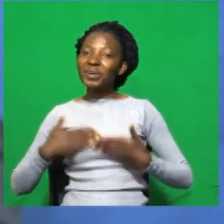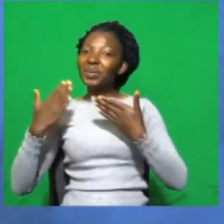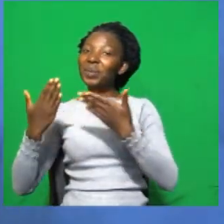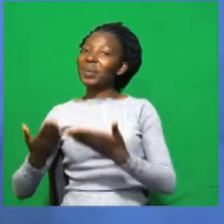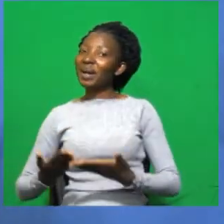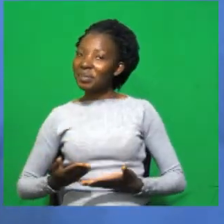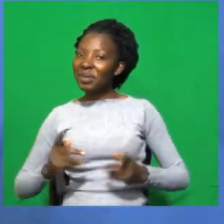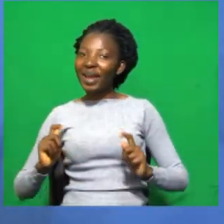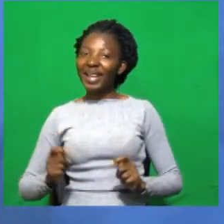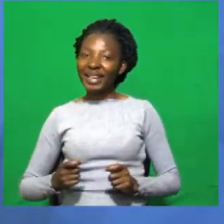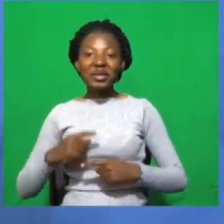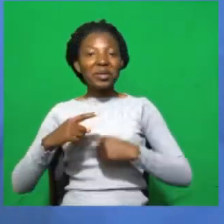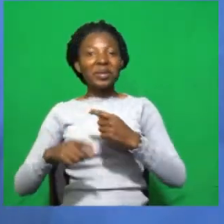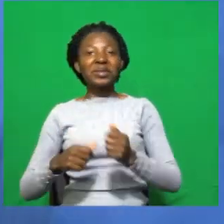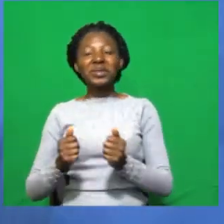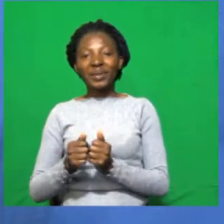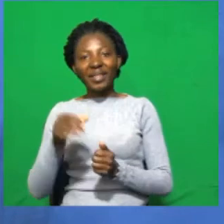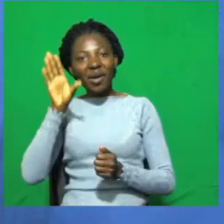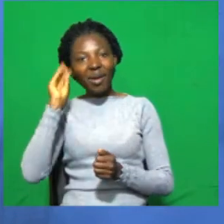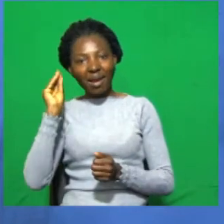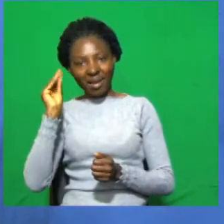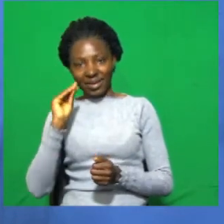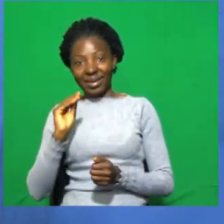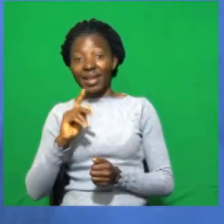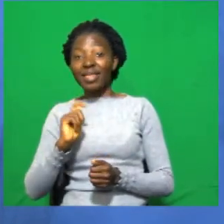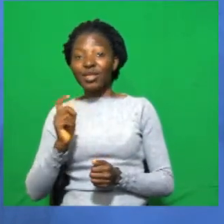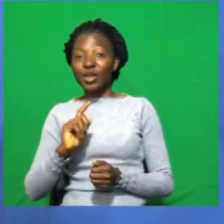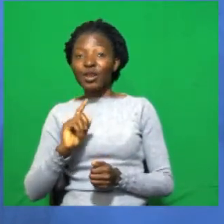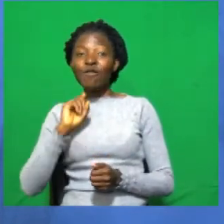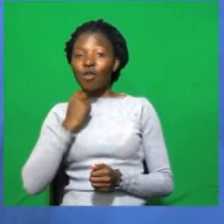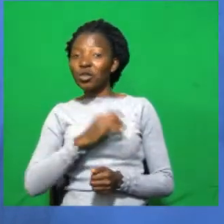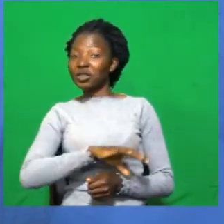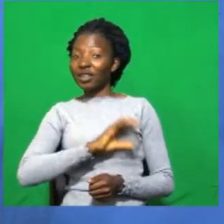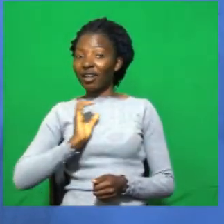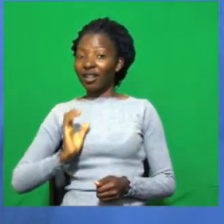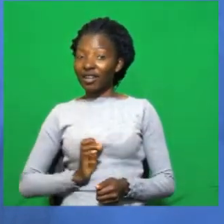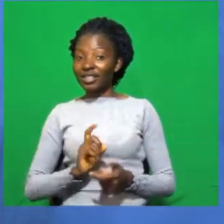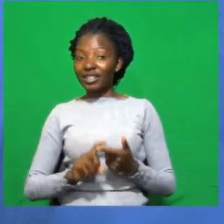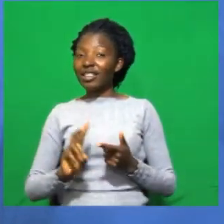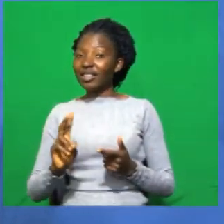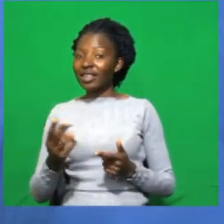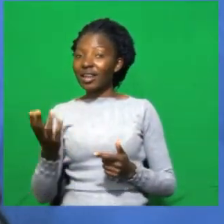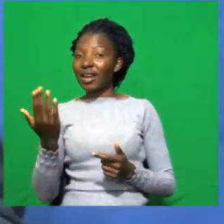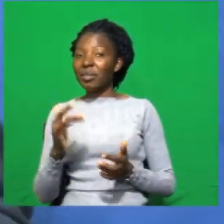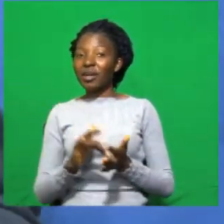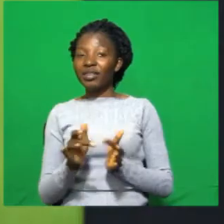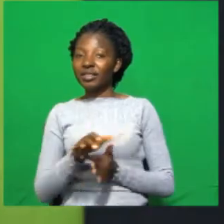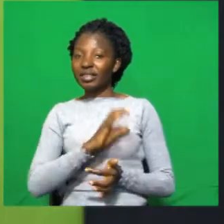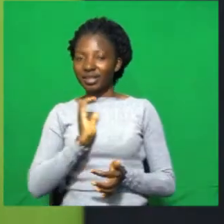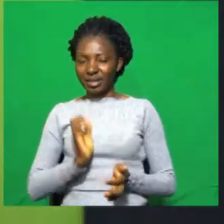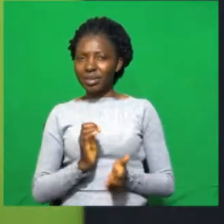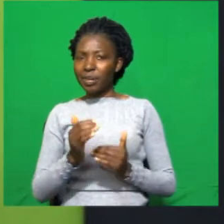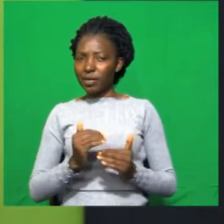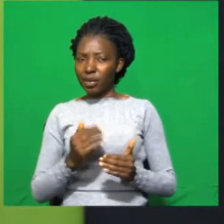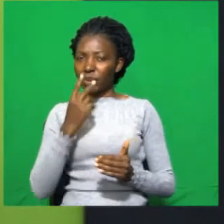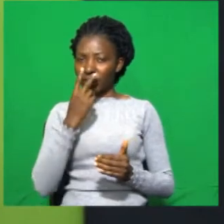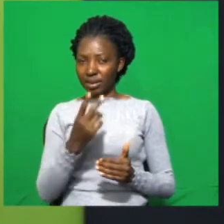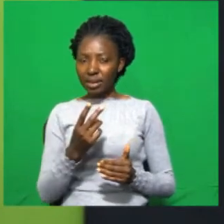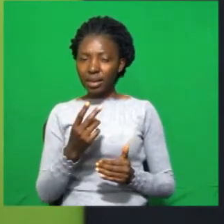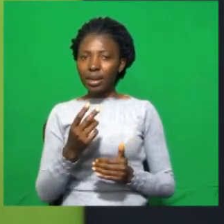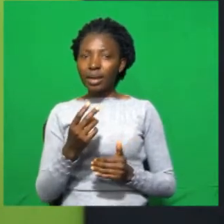Tinomuchingamidzai vateereri tichienderera mberi nehurukuro yedu Andikristu nekudzoka kwaKristu. Tapedzisira kuona kuti panouya